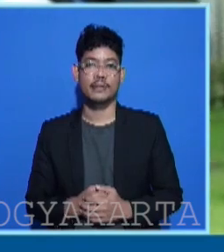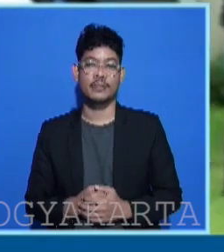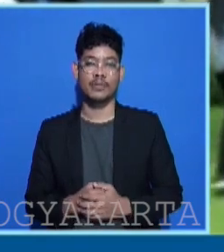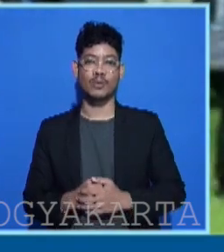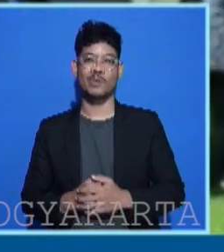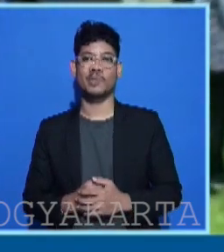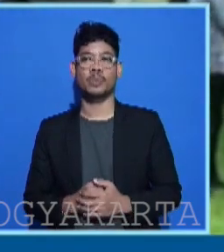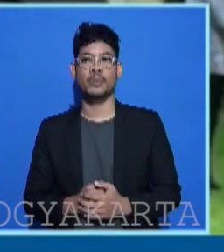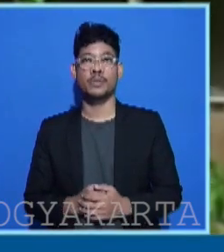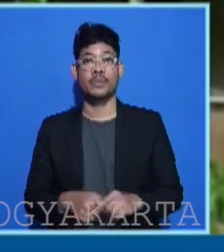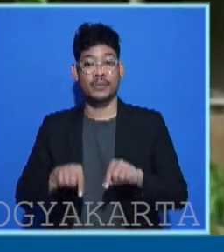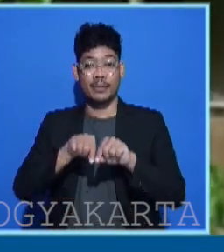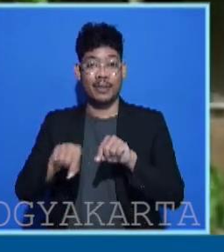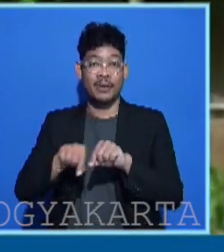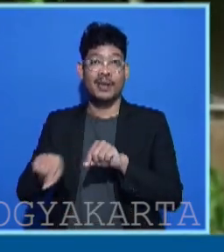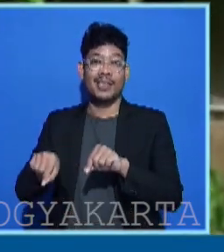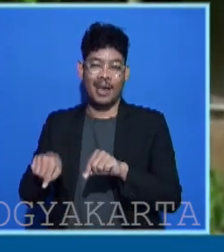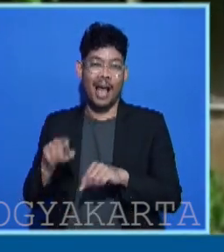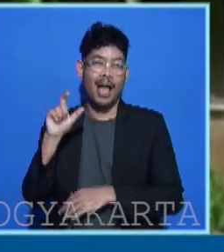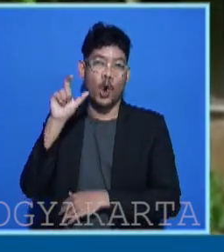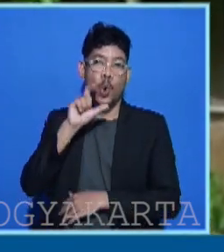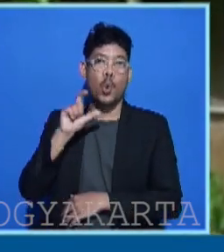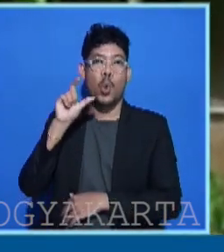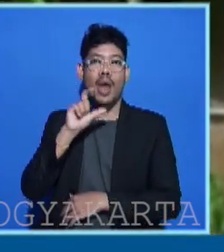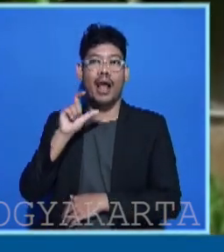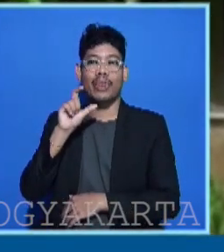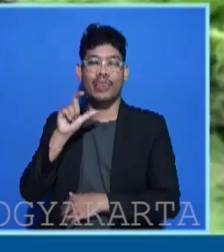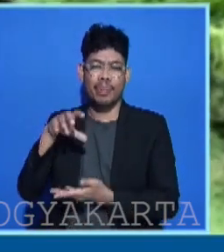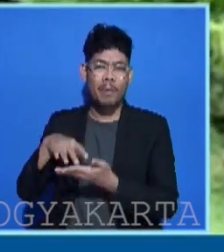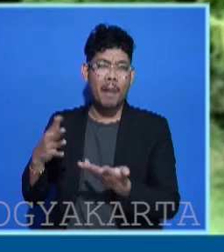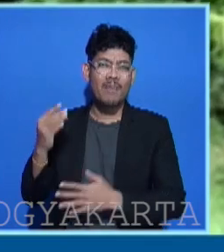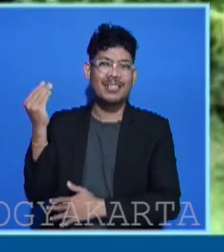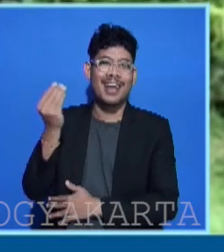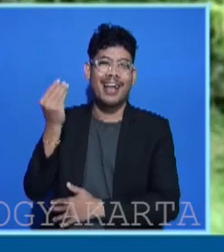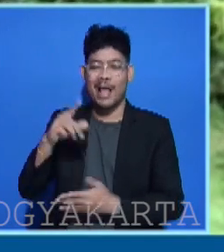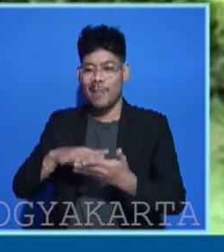Taman Kakao coklat menceritakan salah tunggaling cucukan wisata edukasi